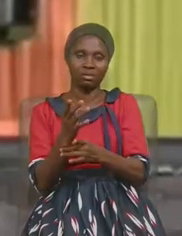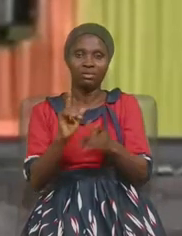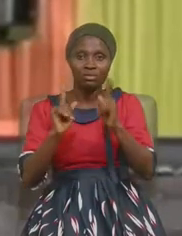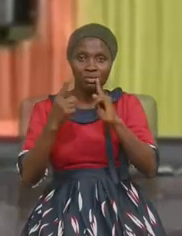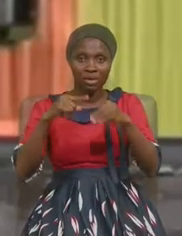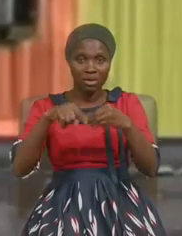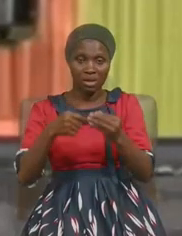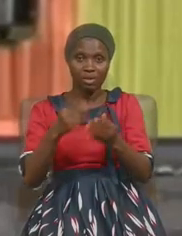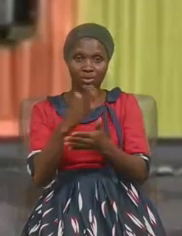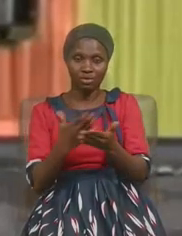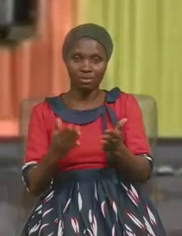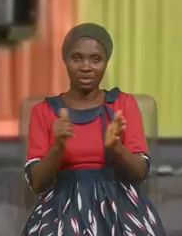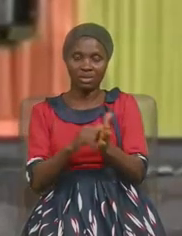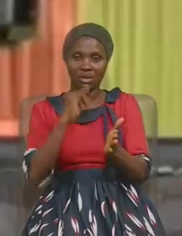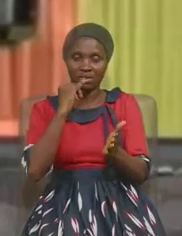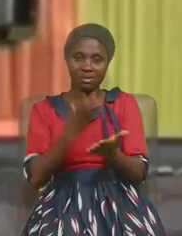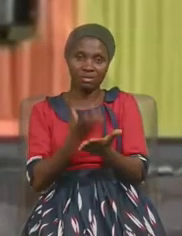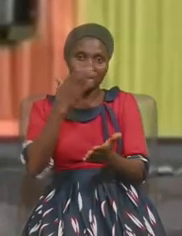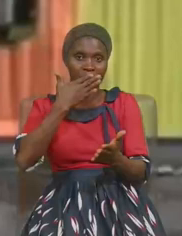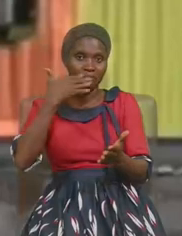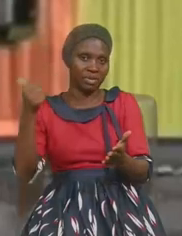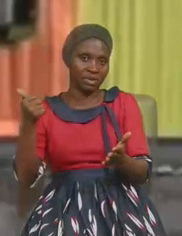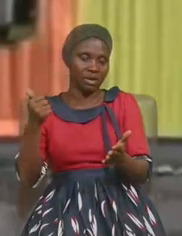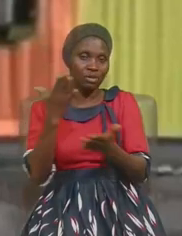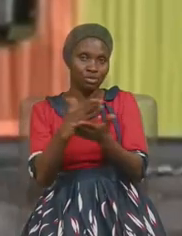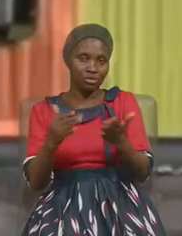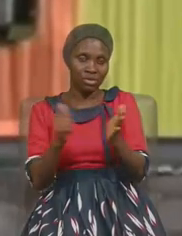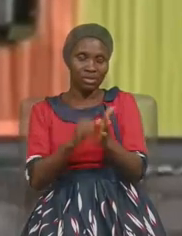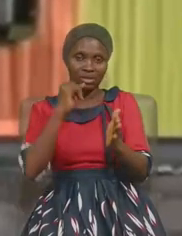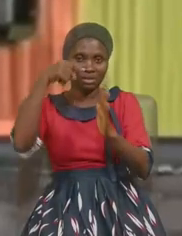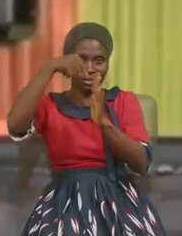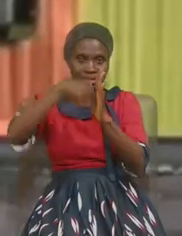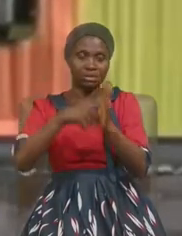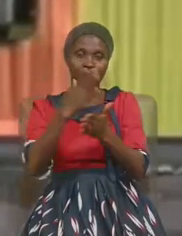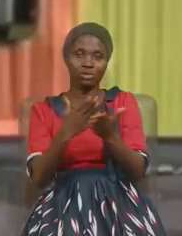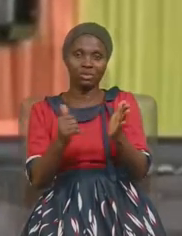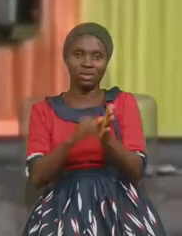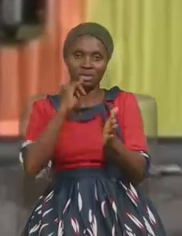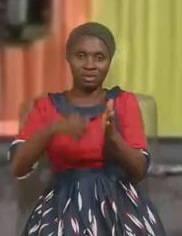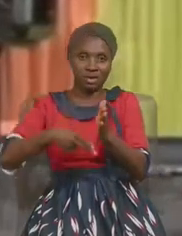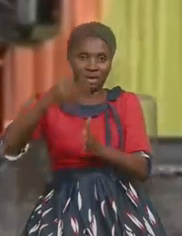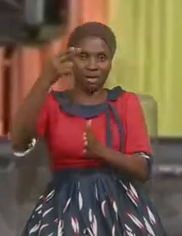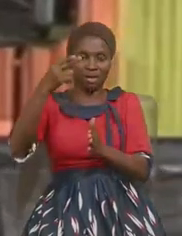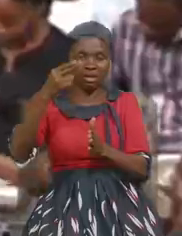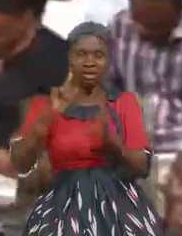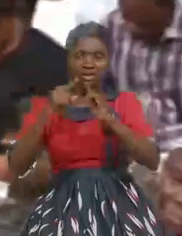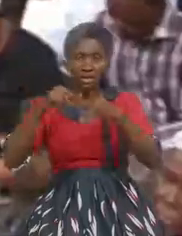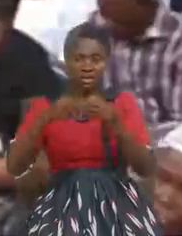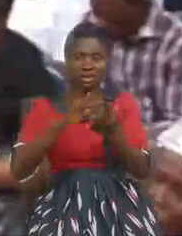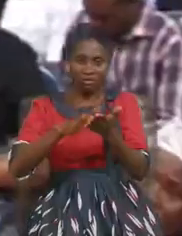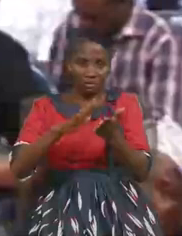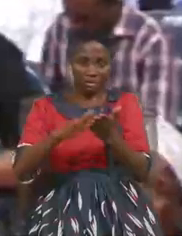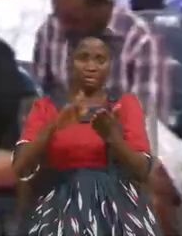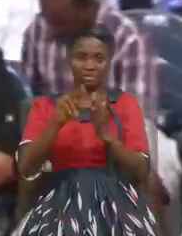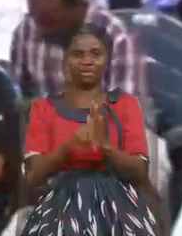plus riche, quelque chose de plus profond, quelque chose de plus élevé. Il a parlé du pardon déjà. Il a déjà